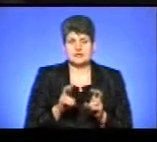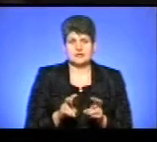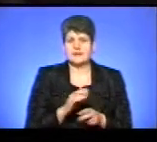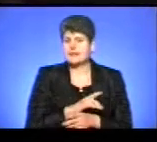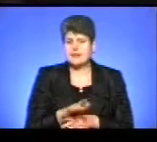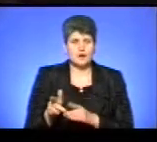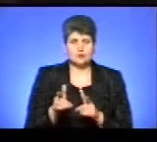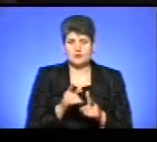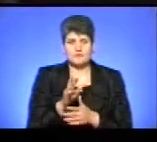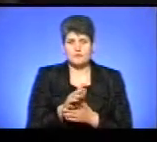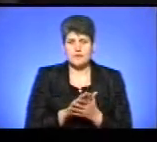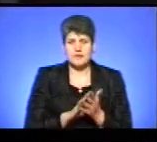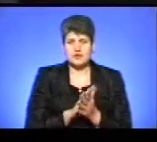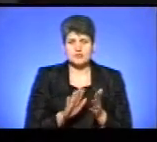пробачити,